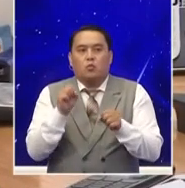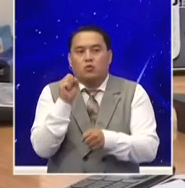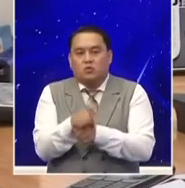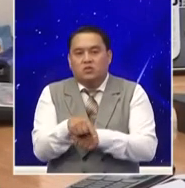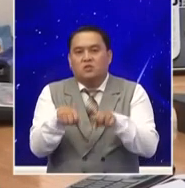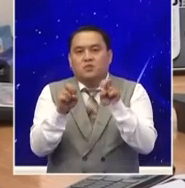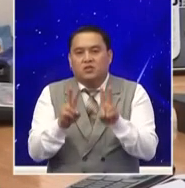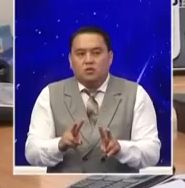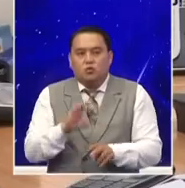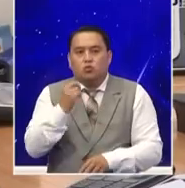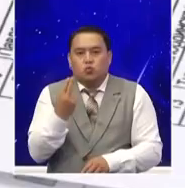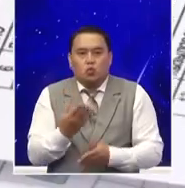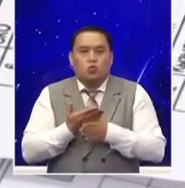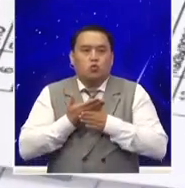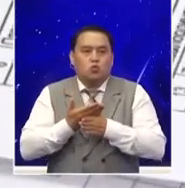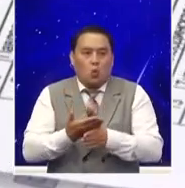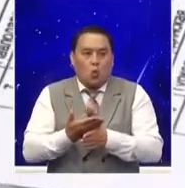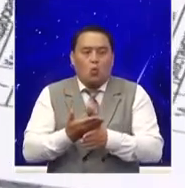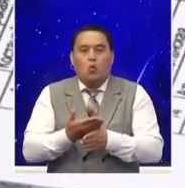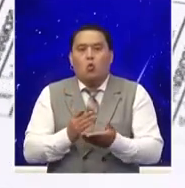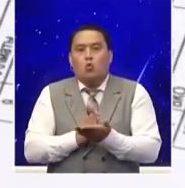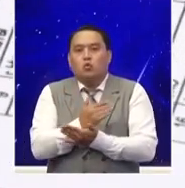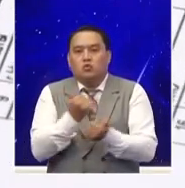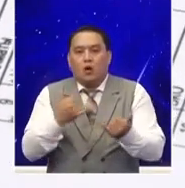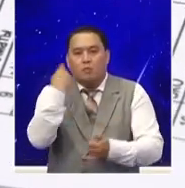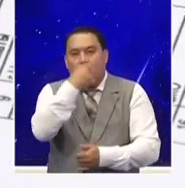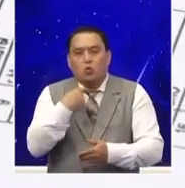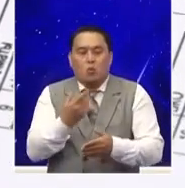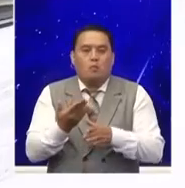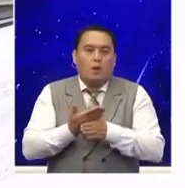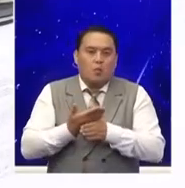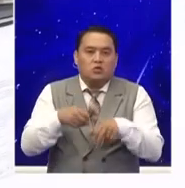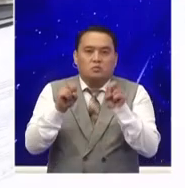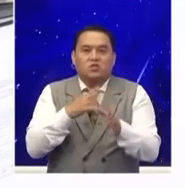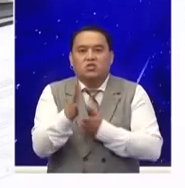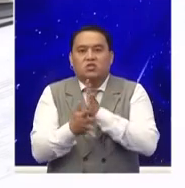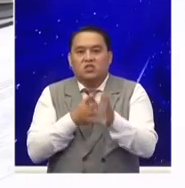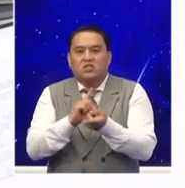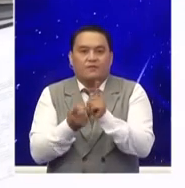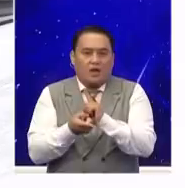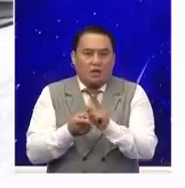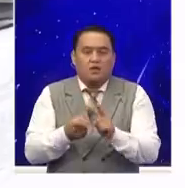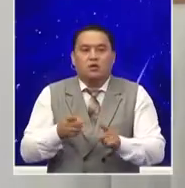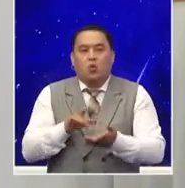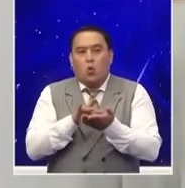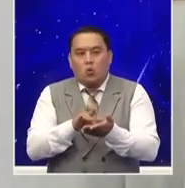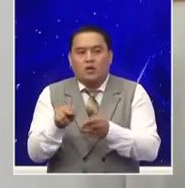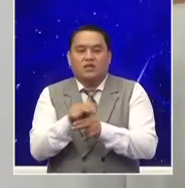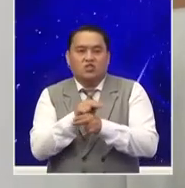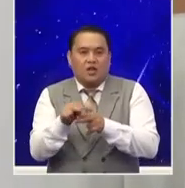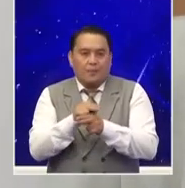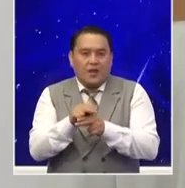заказать и специальные социальные услуги. К ним относятся услуги индивидуального помощника, специалистов жестового языка и санаторное курортное